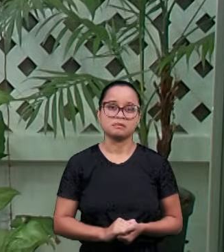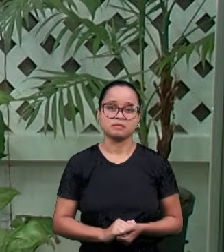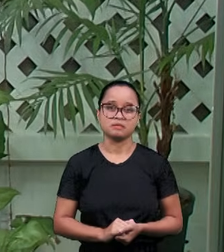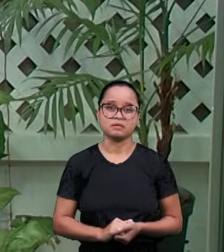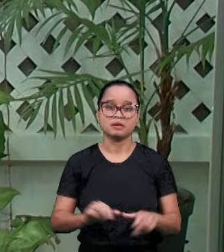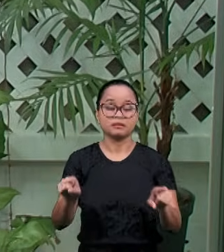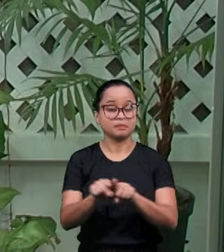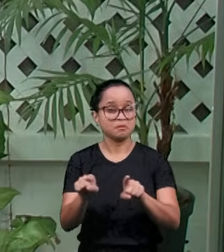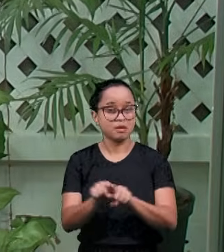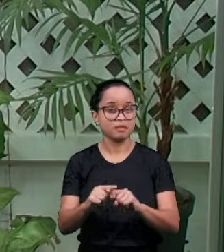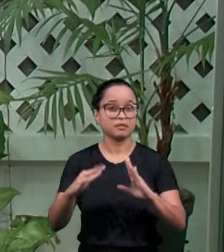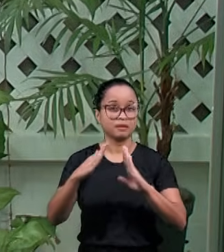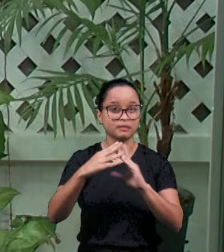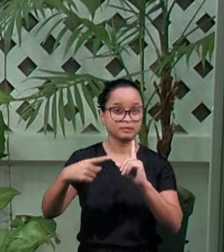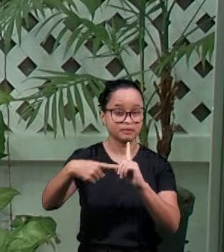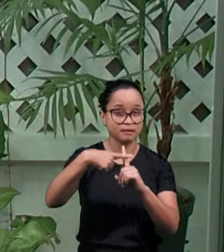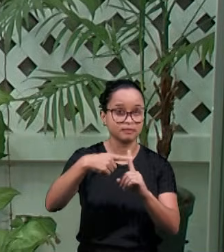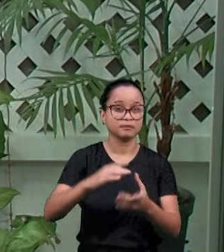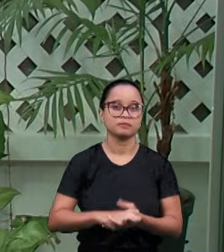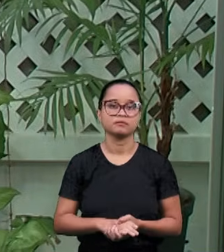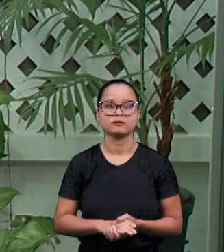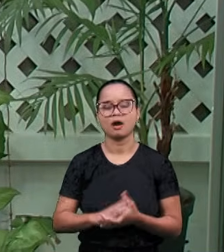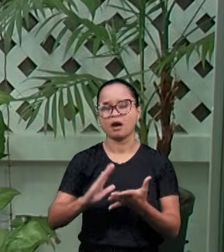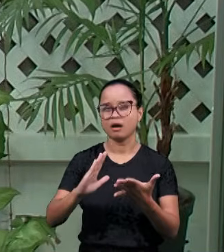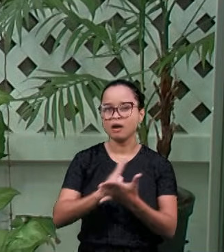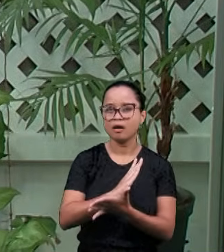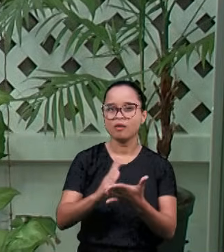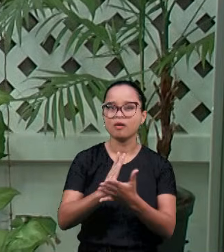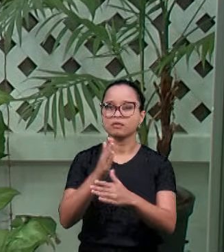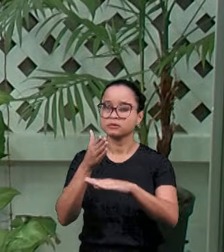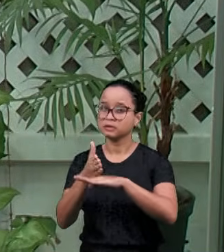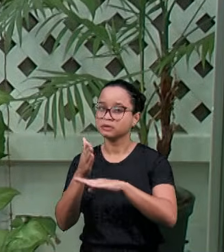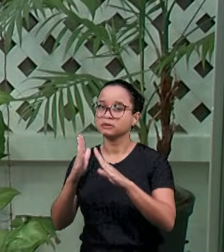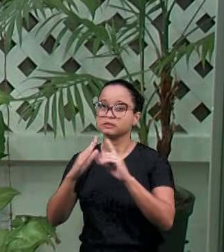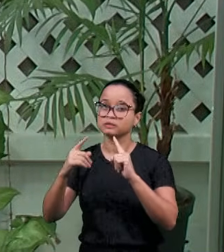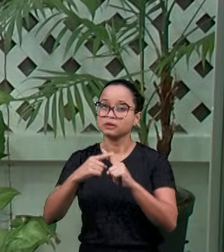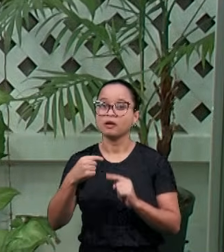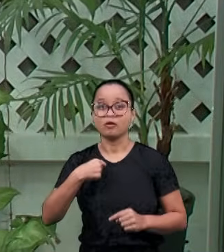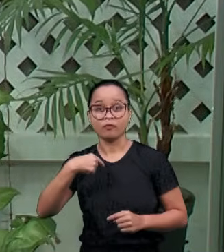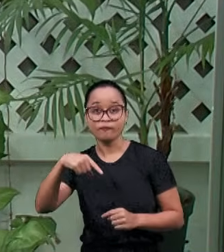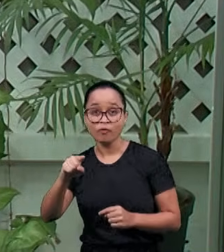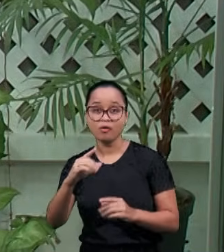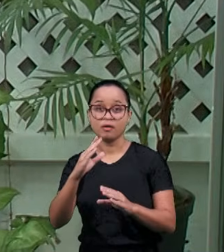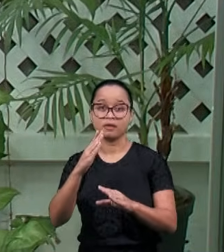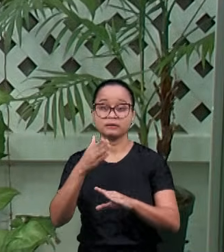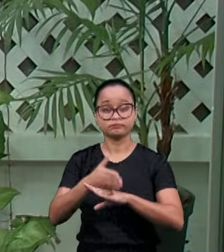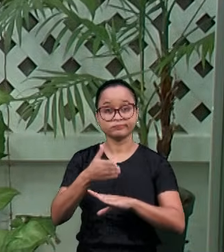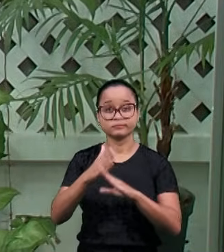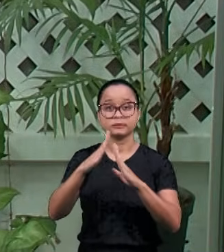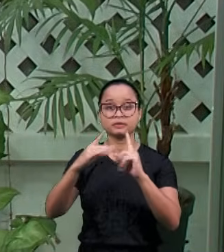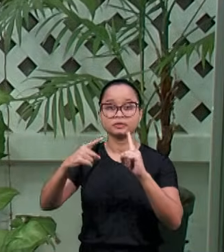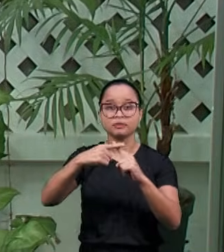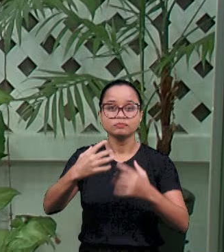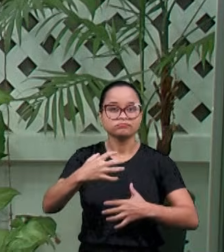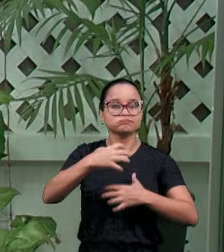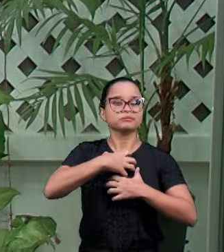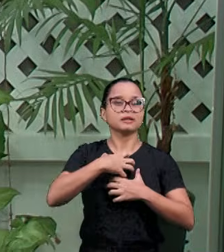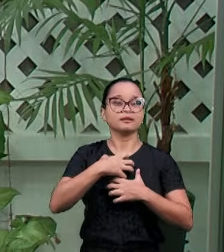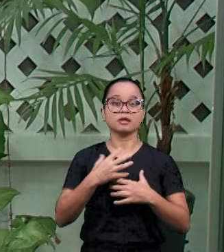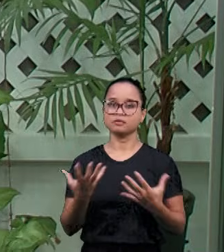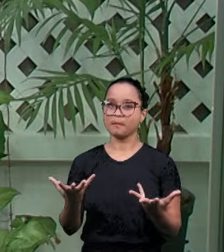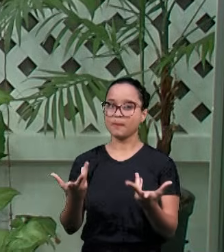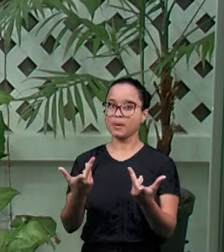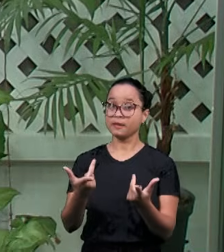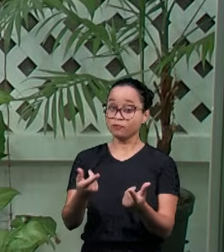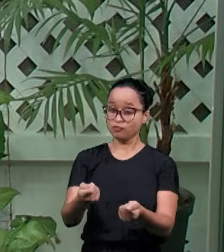avec les églises qu'ils vont, quelques-uns. Ah, j'y vais à l'église, je me sens